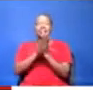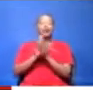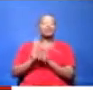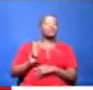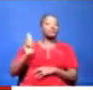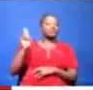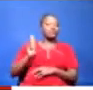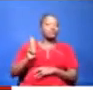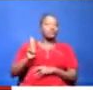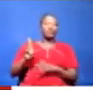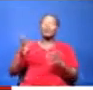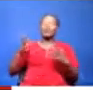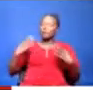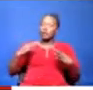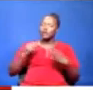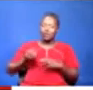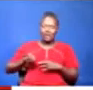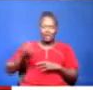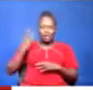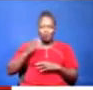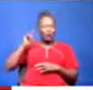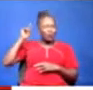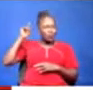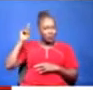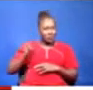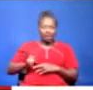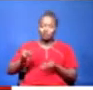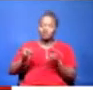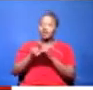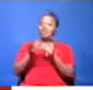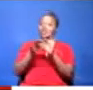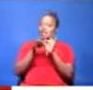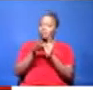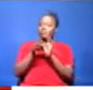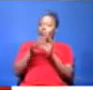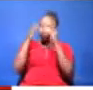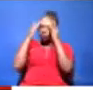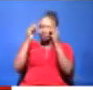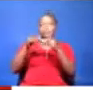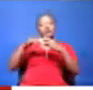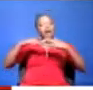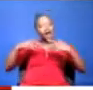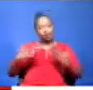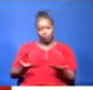wananchi waelewe, hatuwezi kama Azimio kuamua ni vipi.